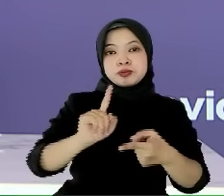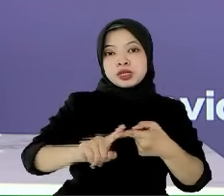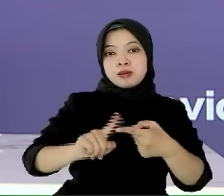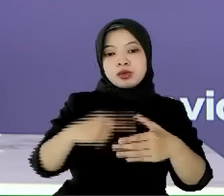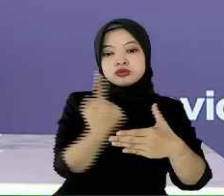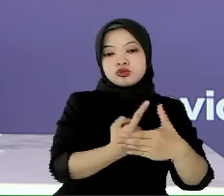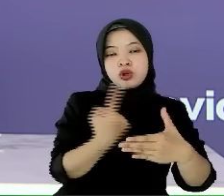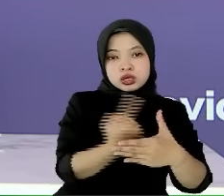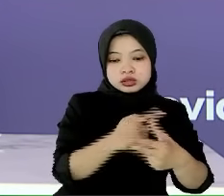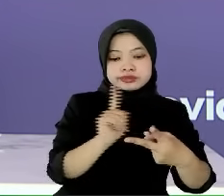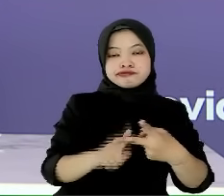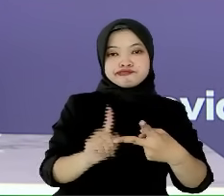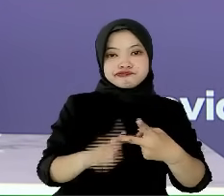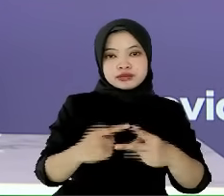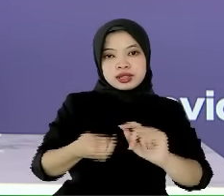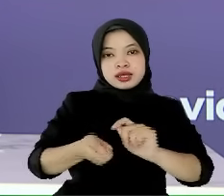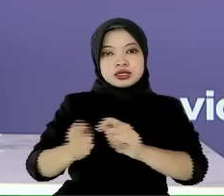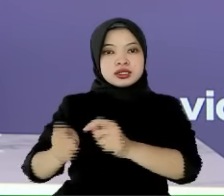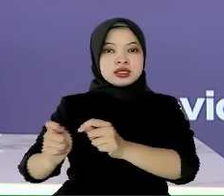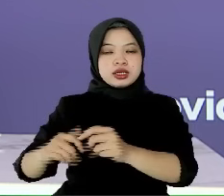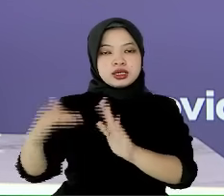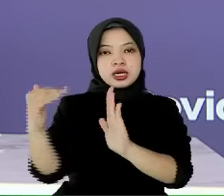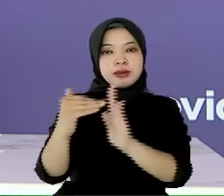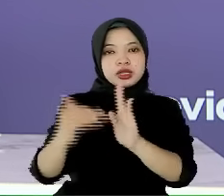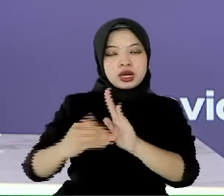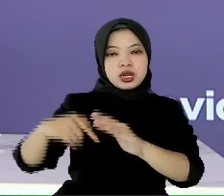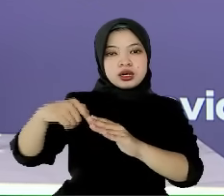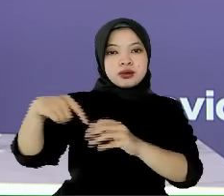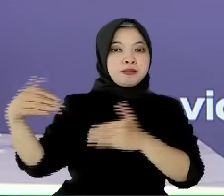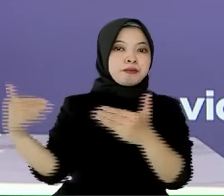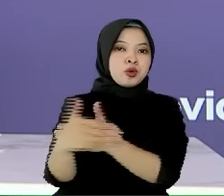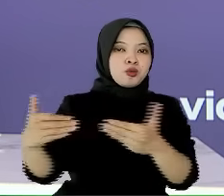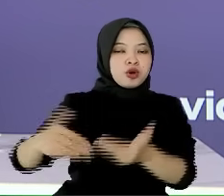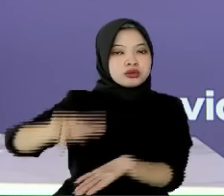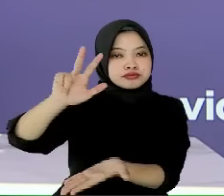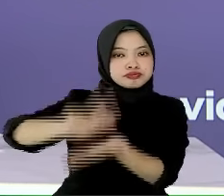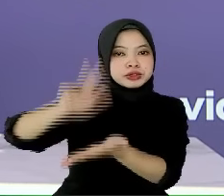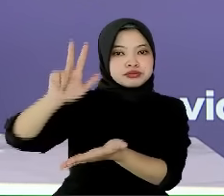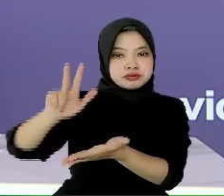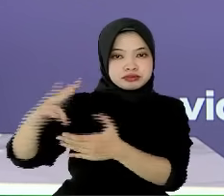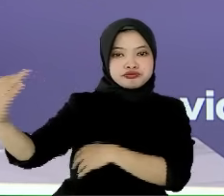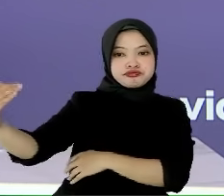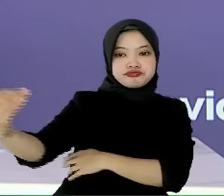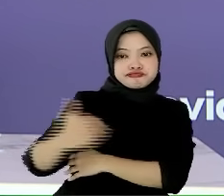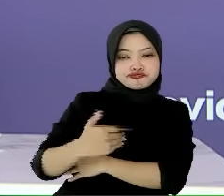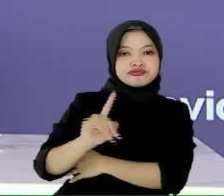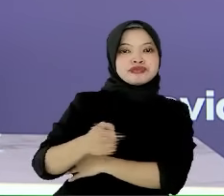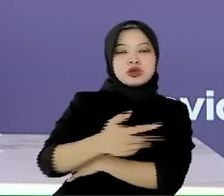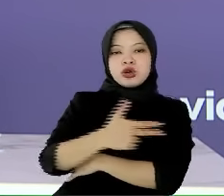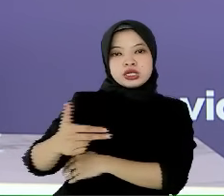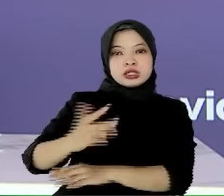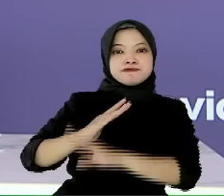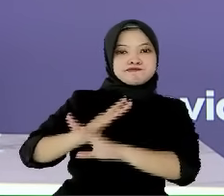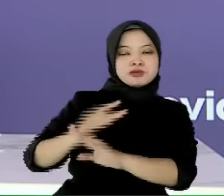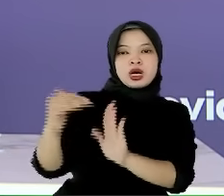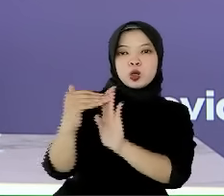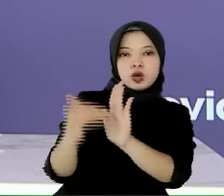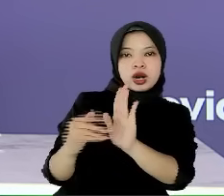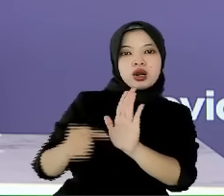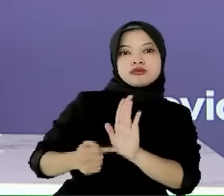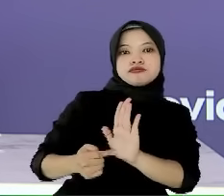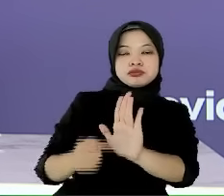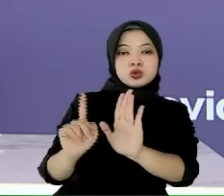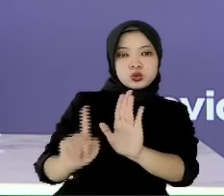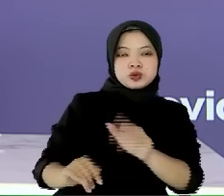dan tes sesuai yang ditetapkan oleh Kementerian Perhubungan sebelum diizinkan masuk ke Indonesia.